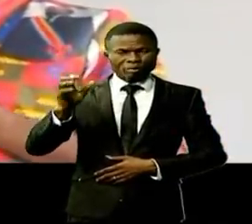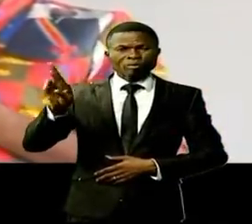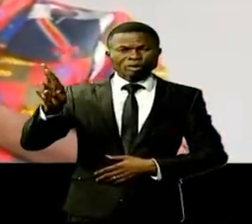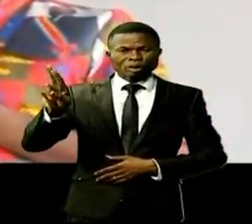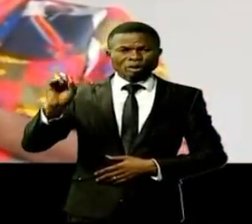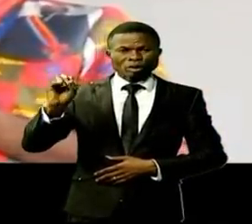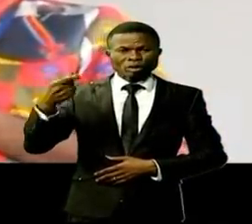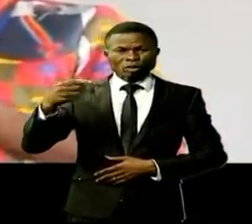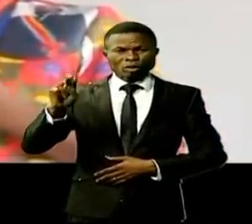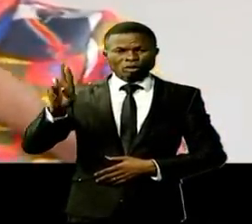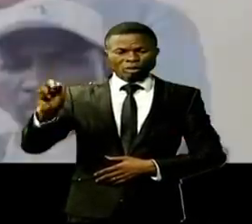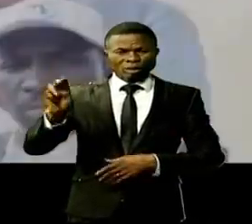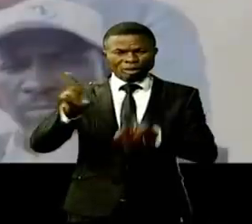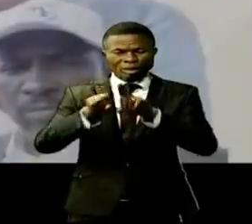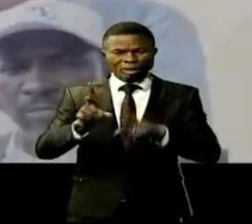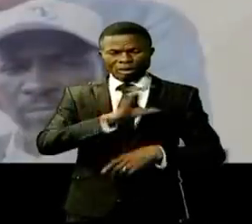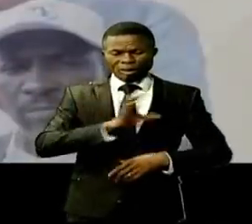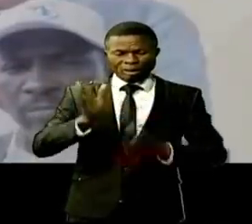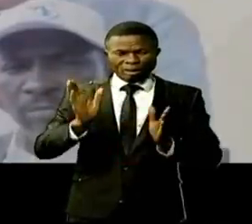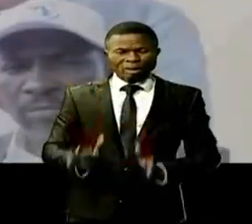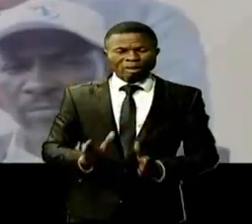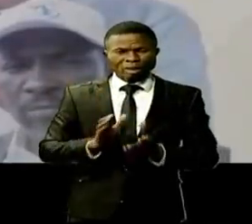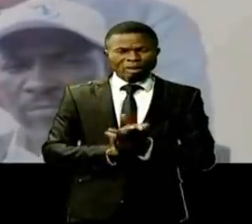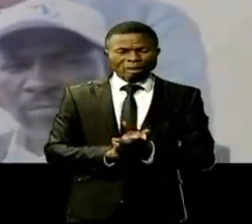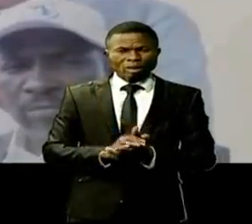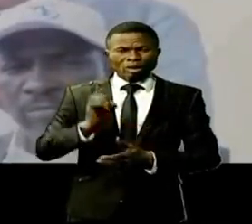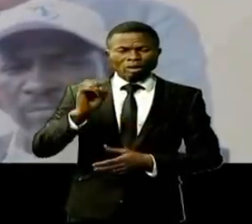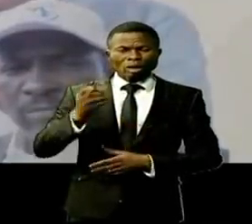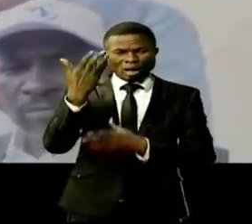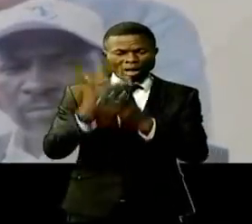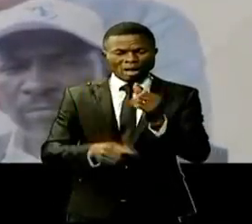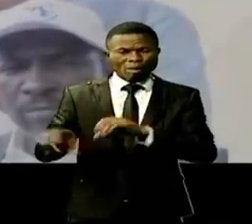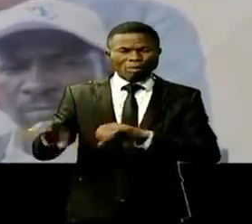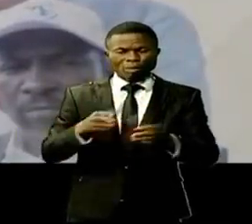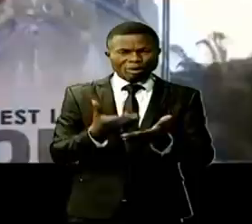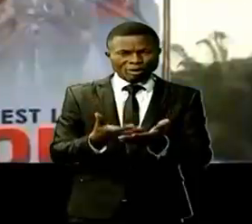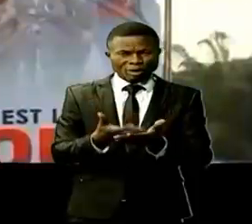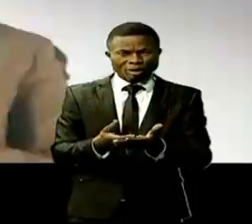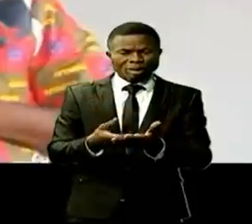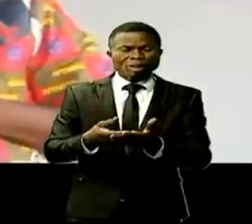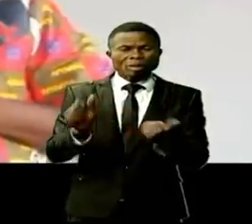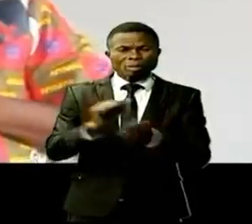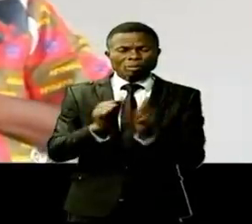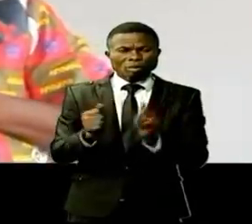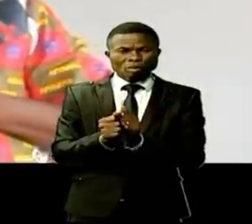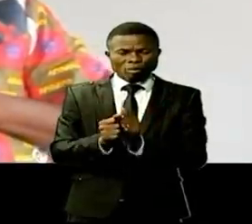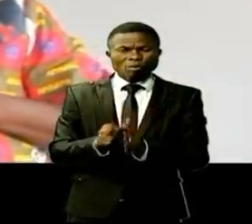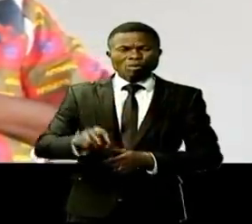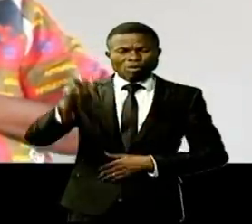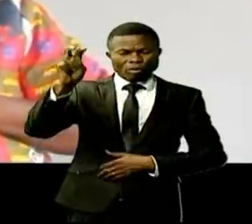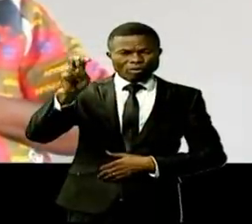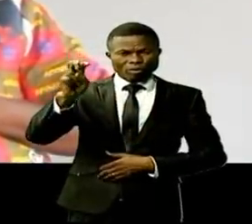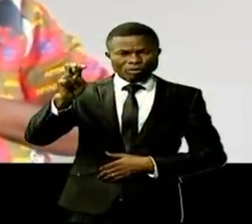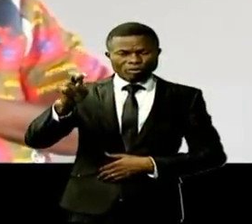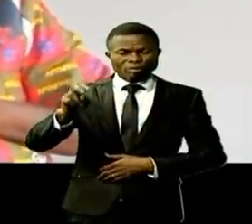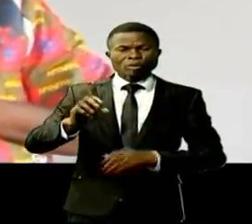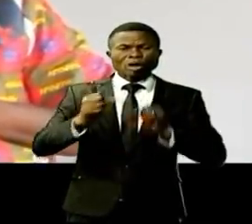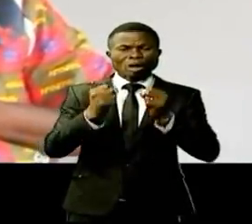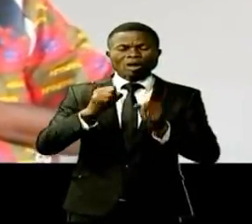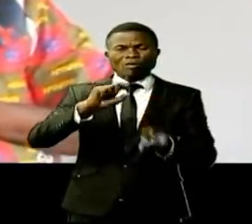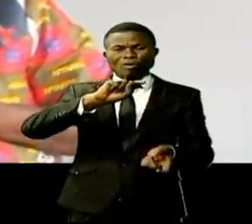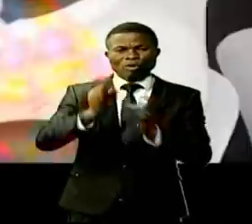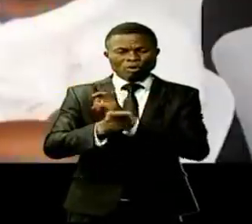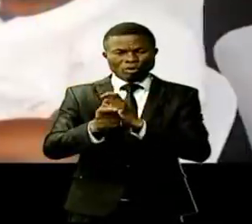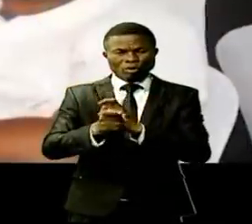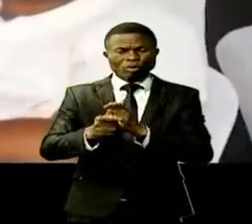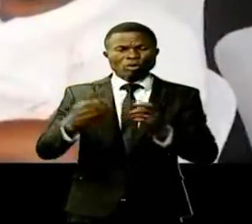Mendela et Christian Ombilingo, absent à la cérémonie pour raison d'État. A noter que la Force Alternative pour le Renouveau de